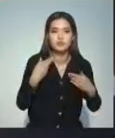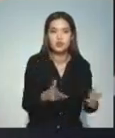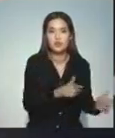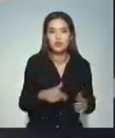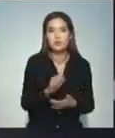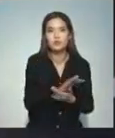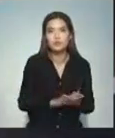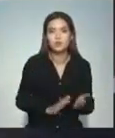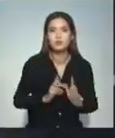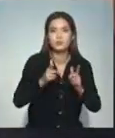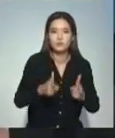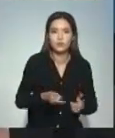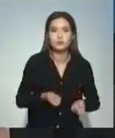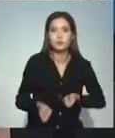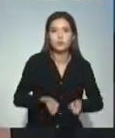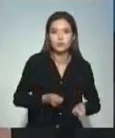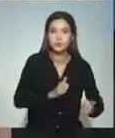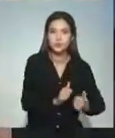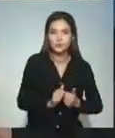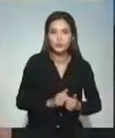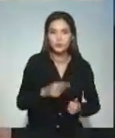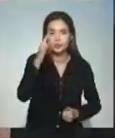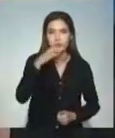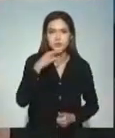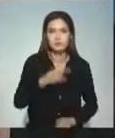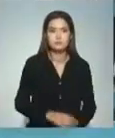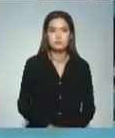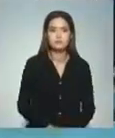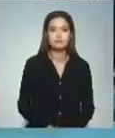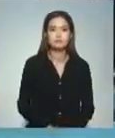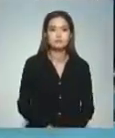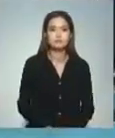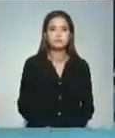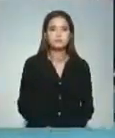дальнейшему укреплению сотрудничества с Казахстаном. Яна Гладкова, Астана Таймс.